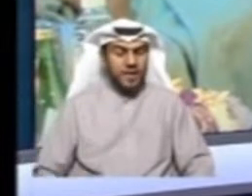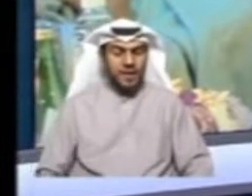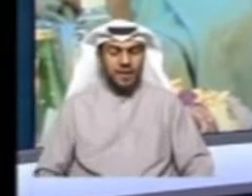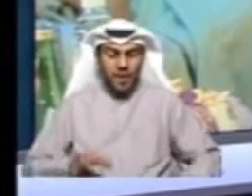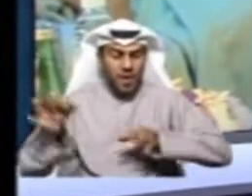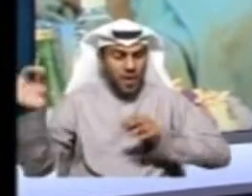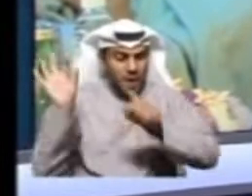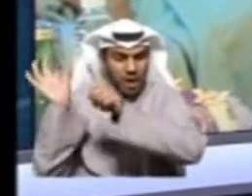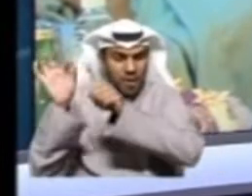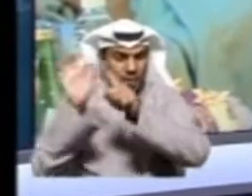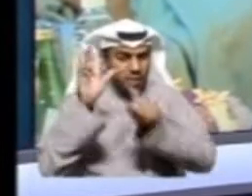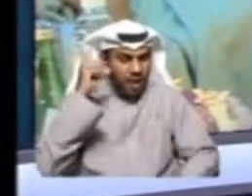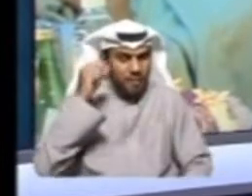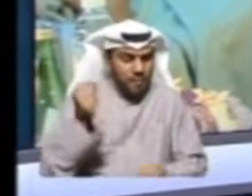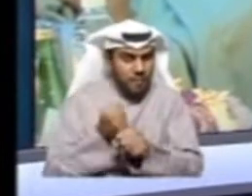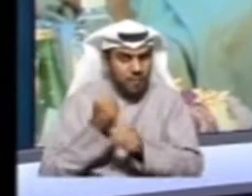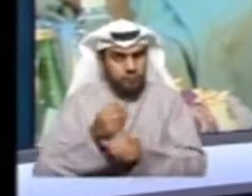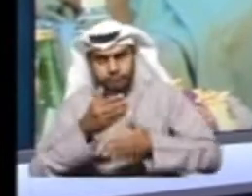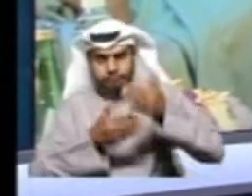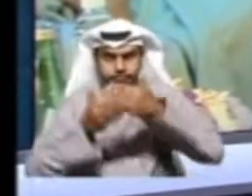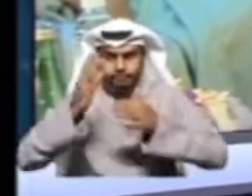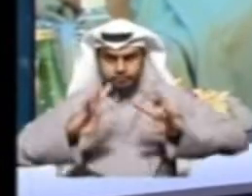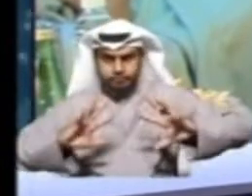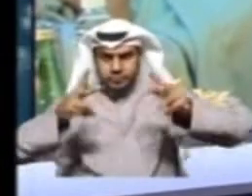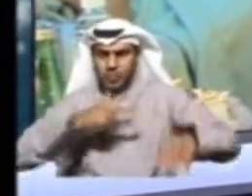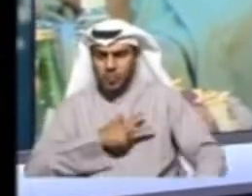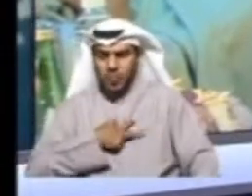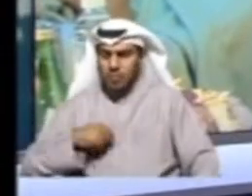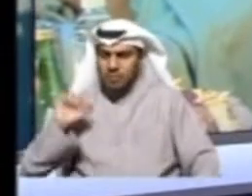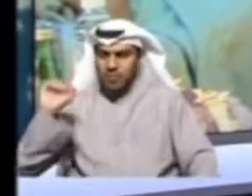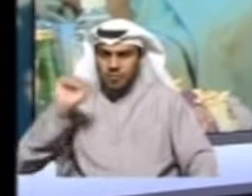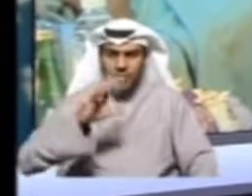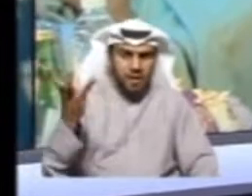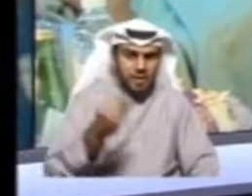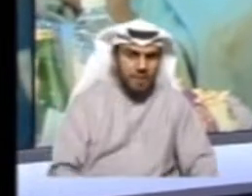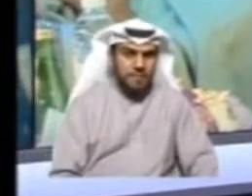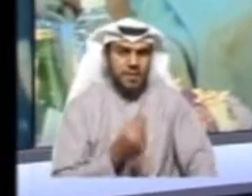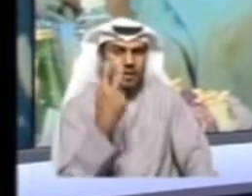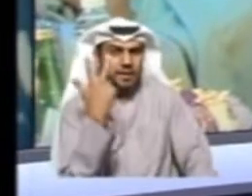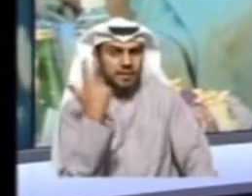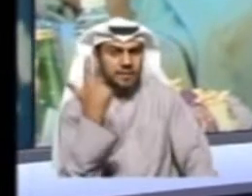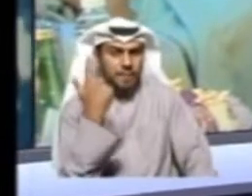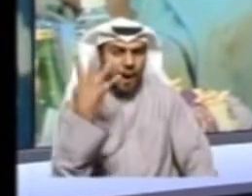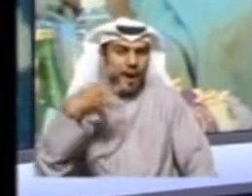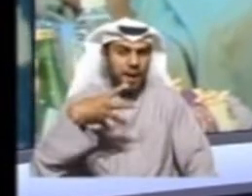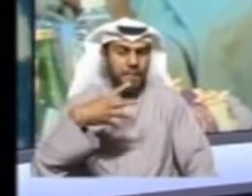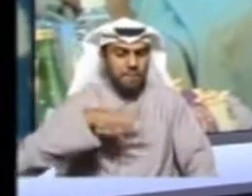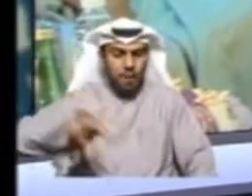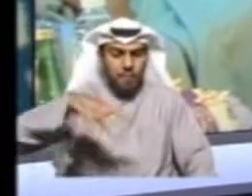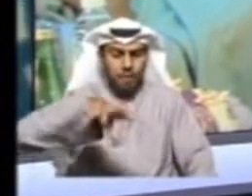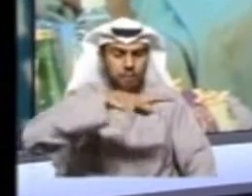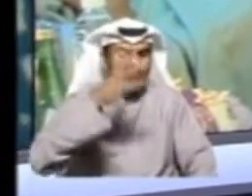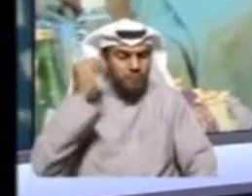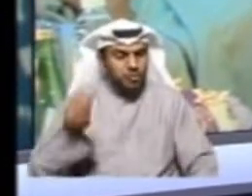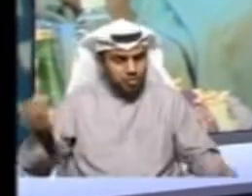الاستراتيجية تنفيذ منشآت متميزة لمختلف الجهات الحكومية وعددها 47 مبنى حكومي جديد قابل